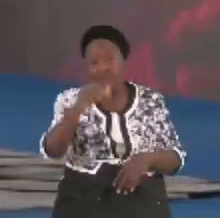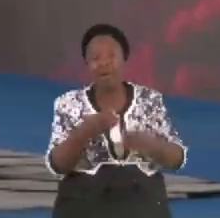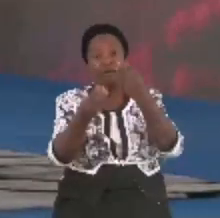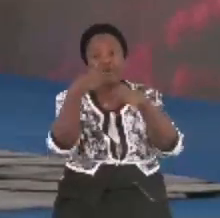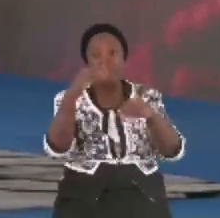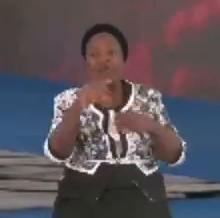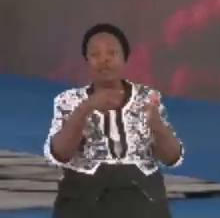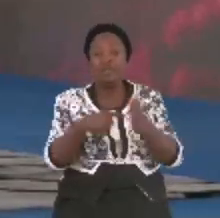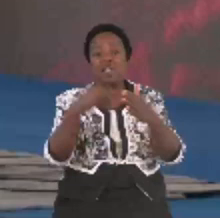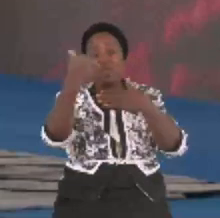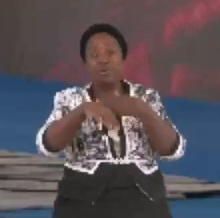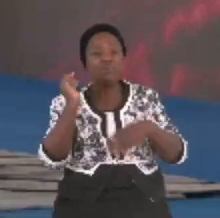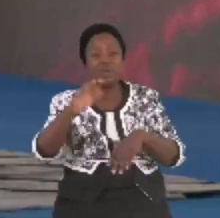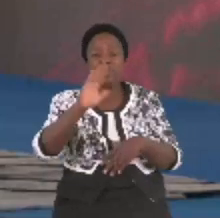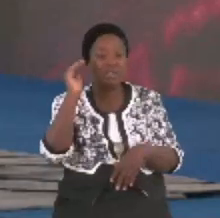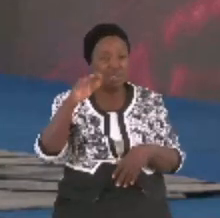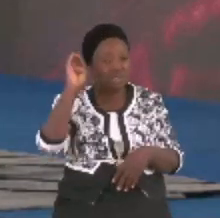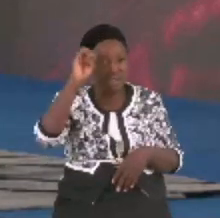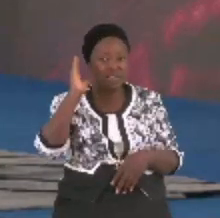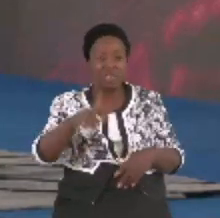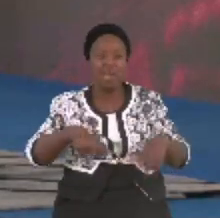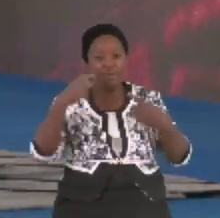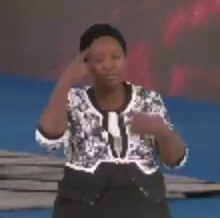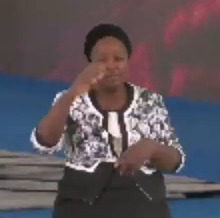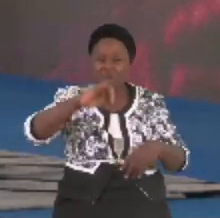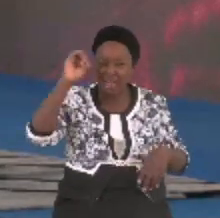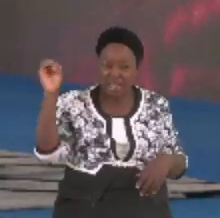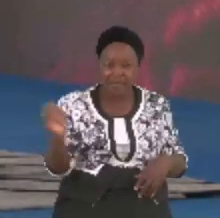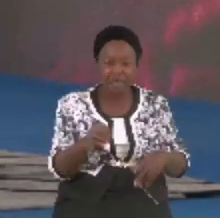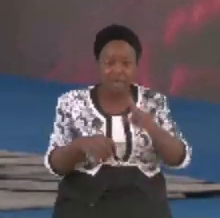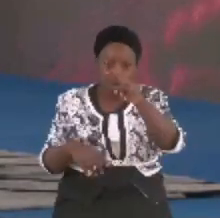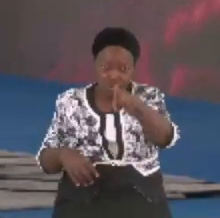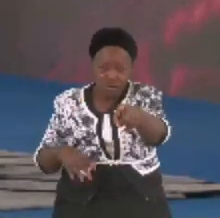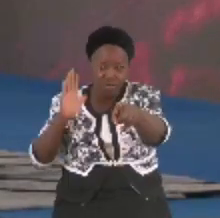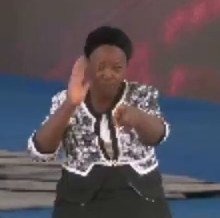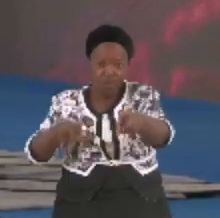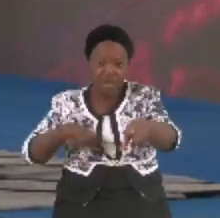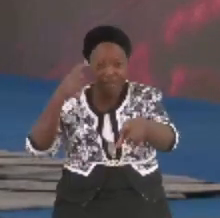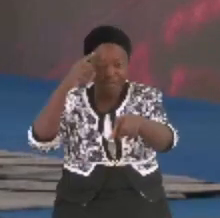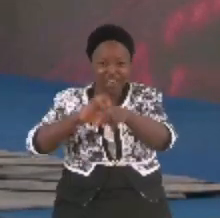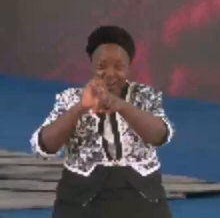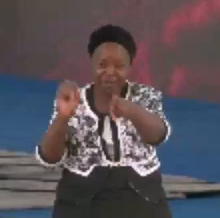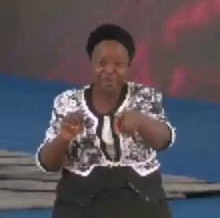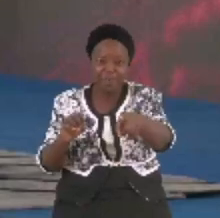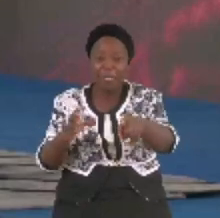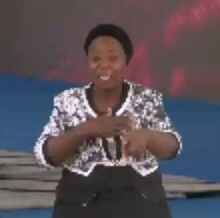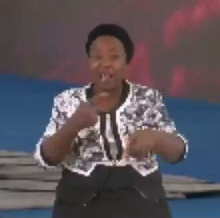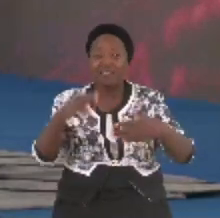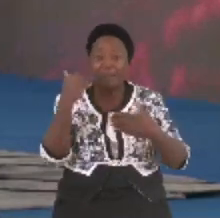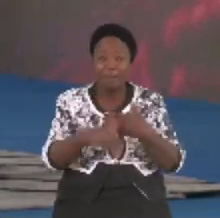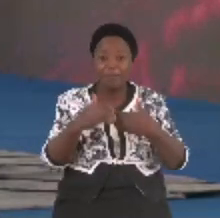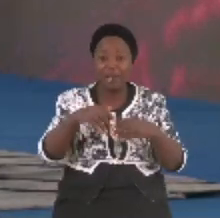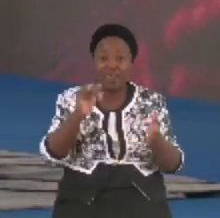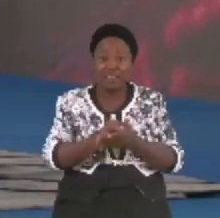vivra éternellement. Et le pain que je donnerai, tu vivras éternellement. Et le pain que